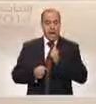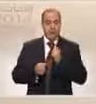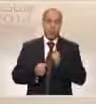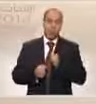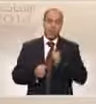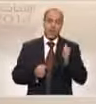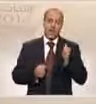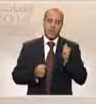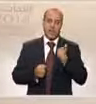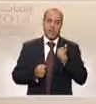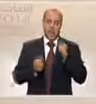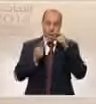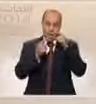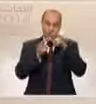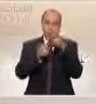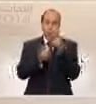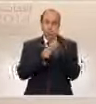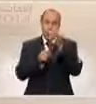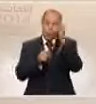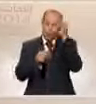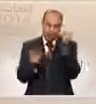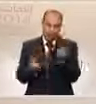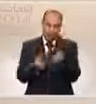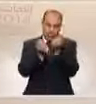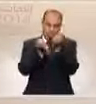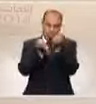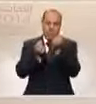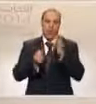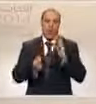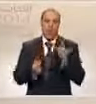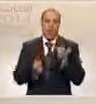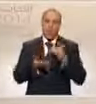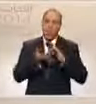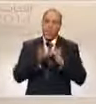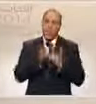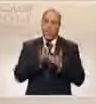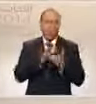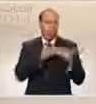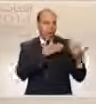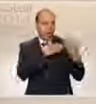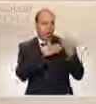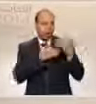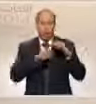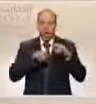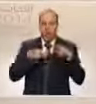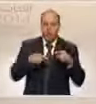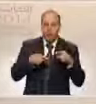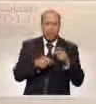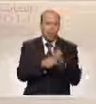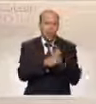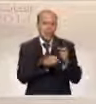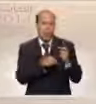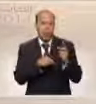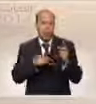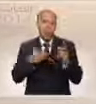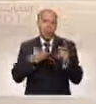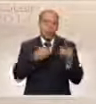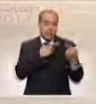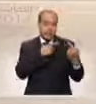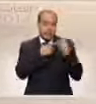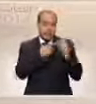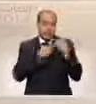وغايه خدمه بلادي انقاذها من كل التهديدات من كل المخاطر اللي تستهدفها